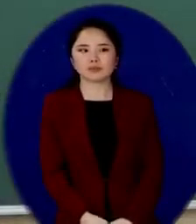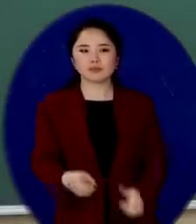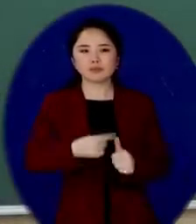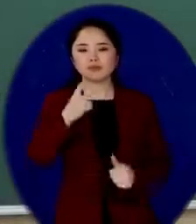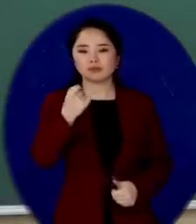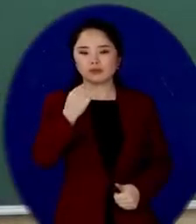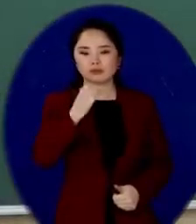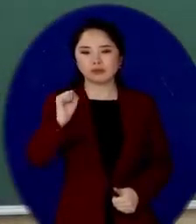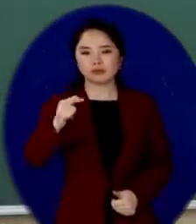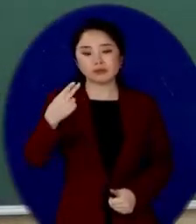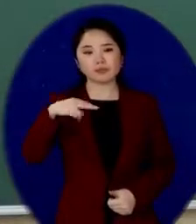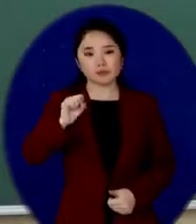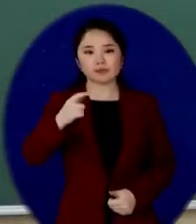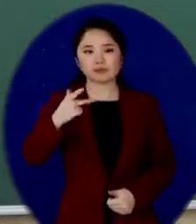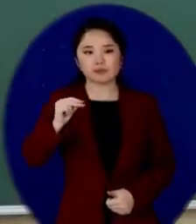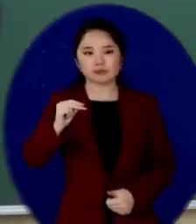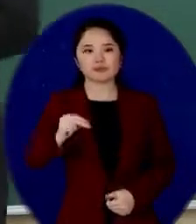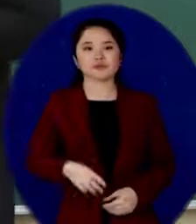Хуваагдагч.